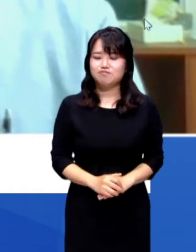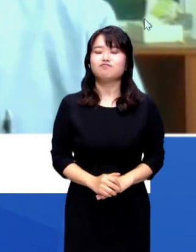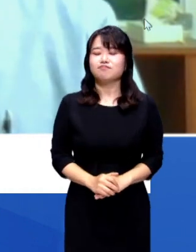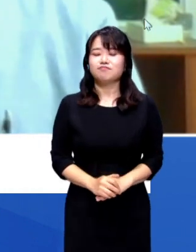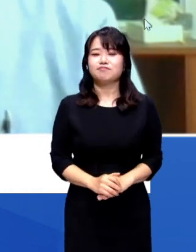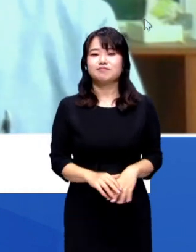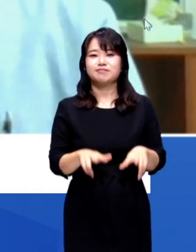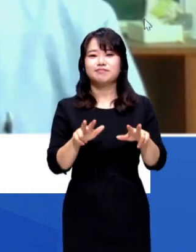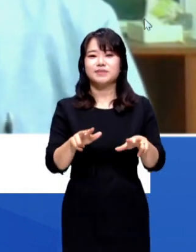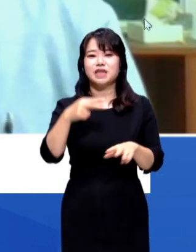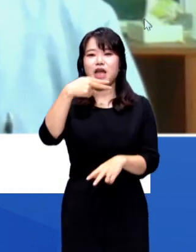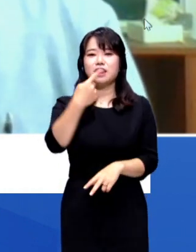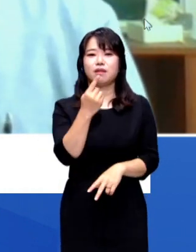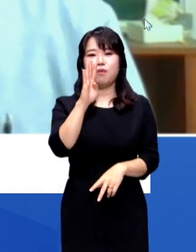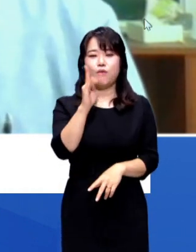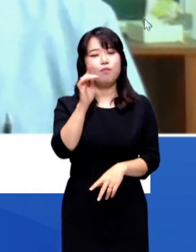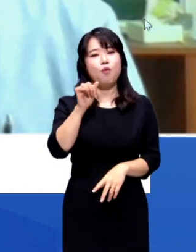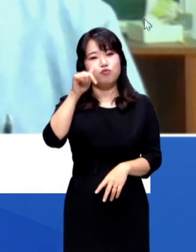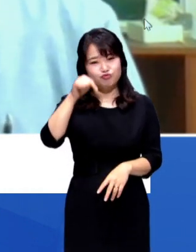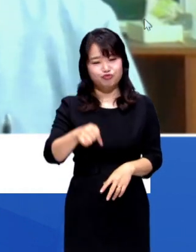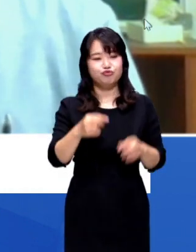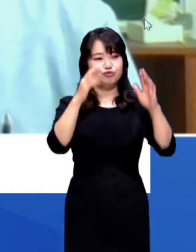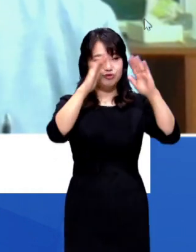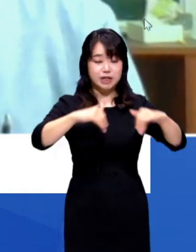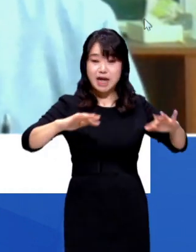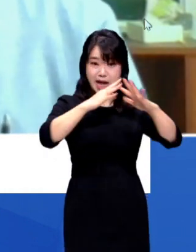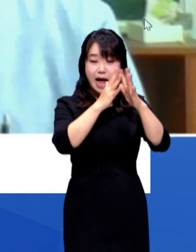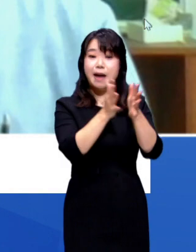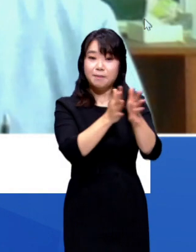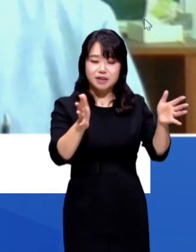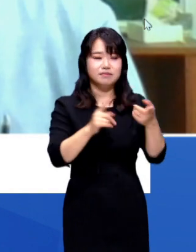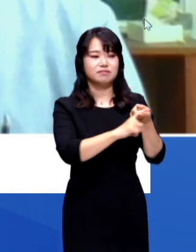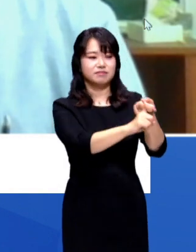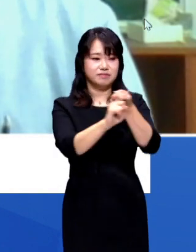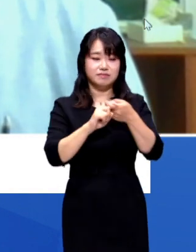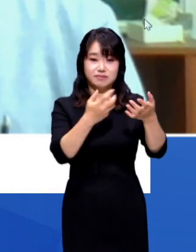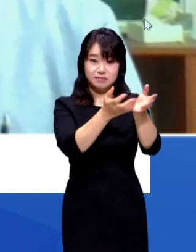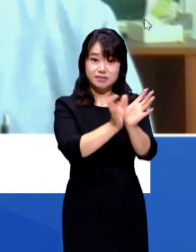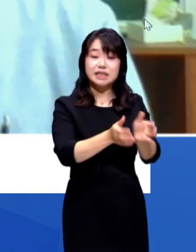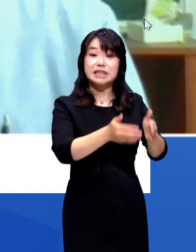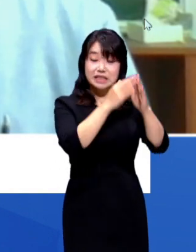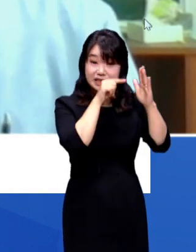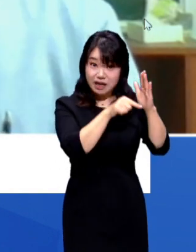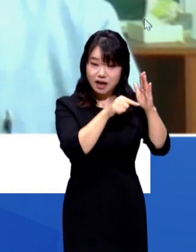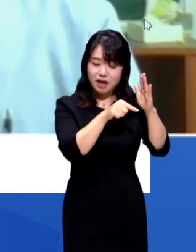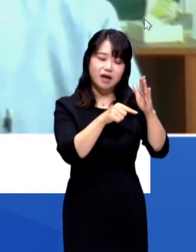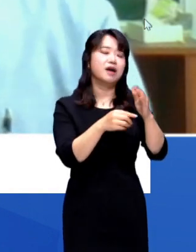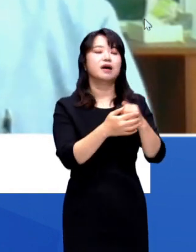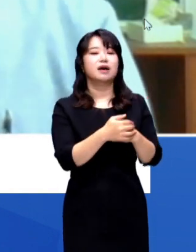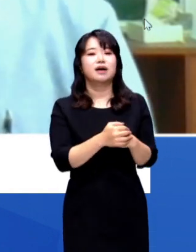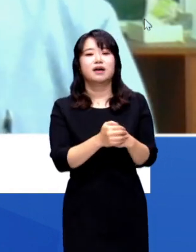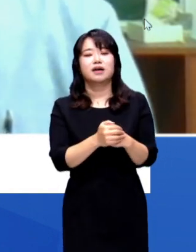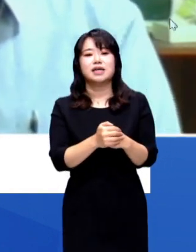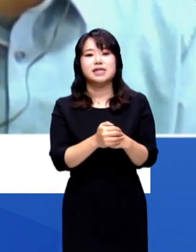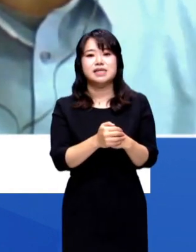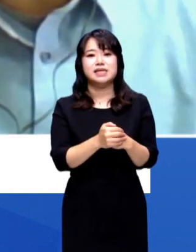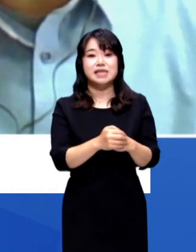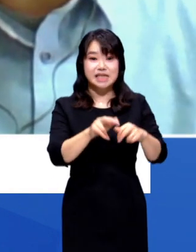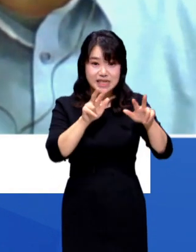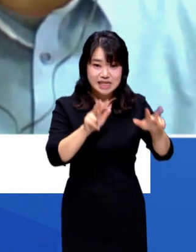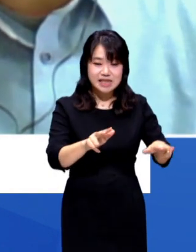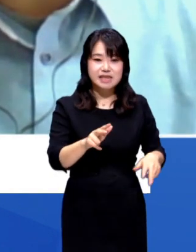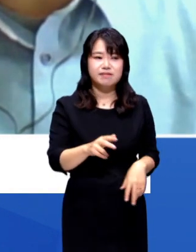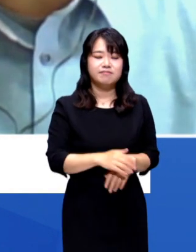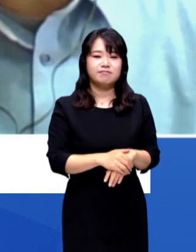현재 도봉구 재건축 아파트 연합회를 네. 구성한 것 자체가 일단은 그 시작 단계에